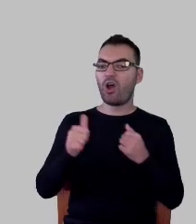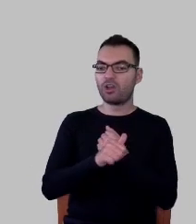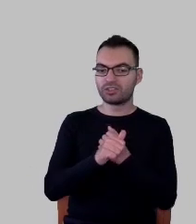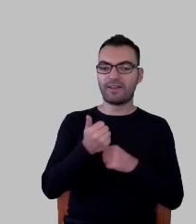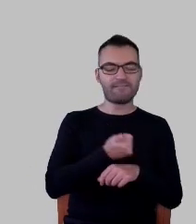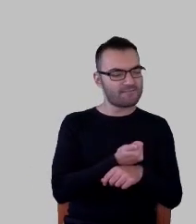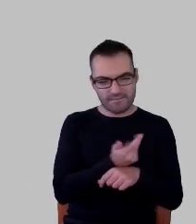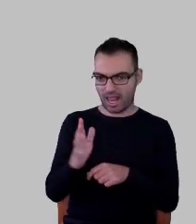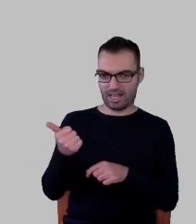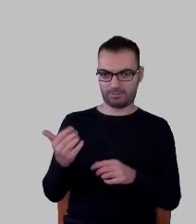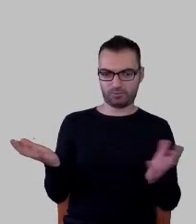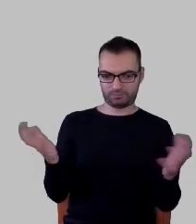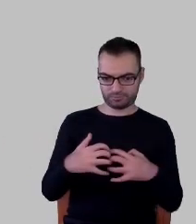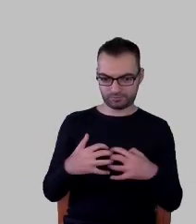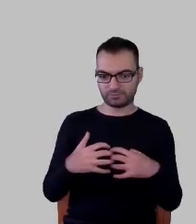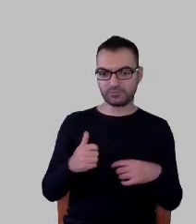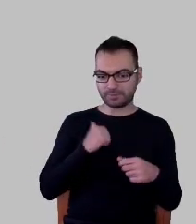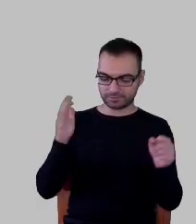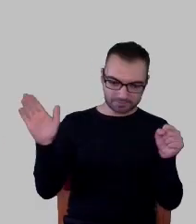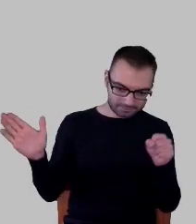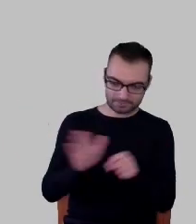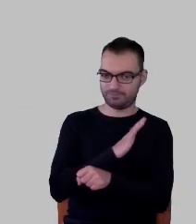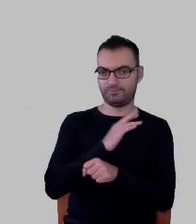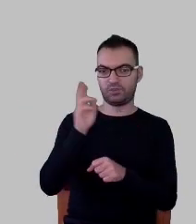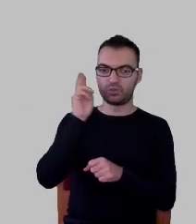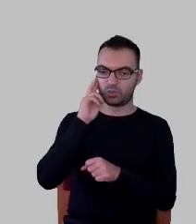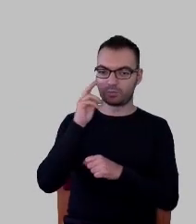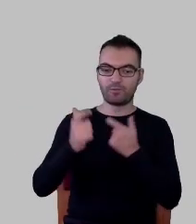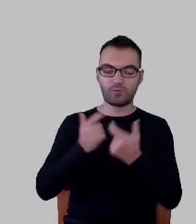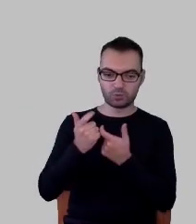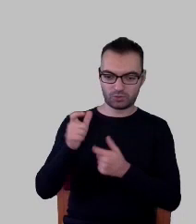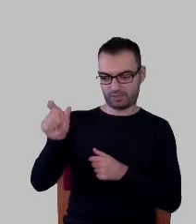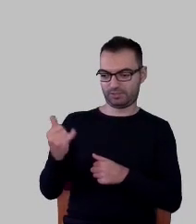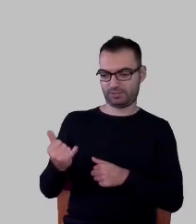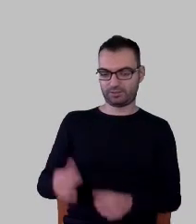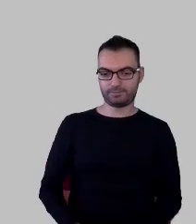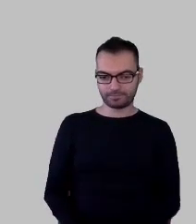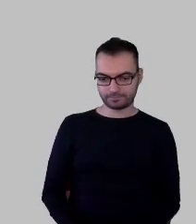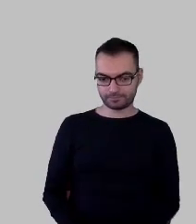bardziej w pełni zrozumieć funkcjonowanie osoby.